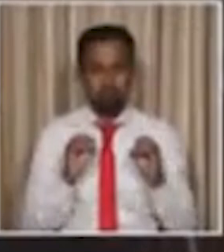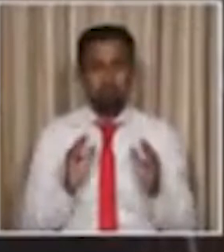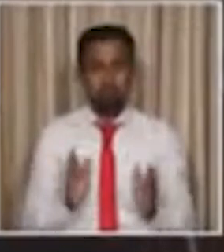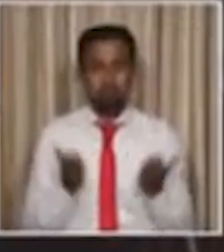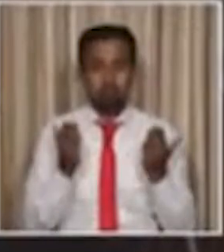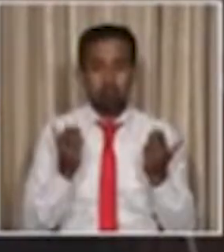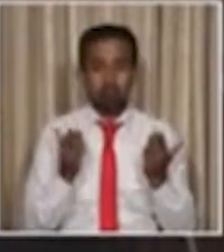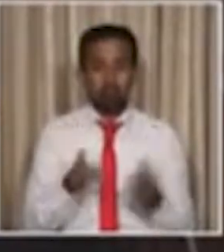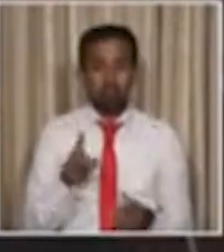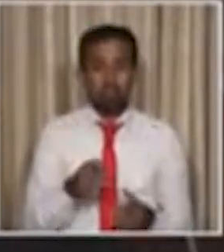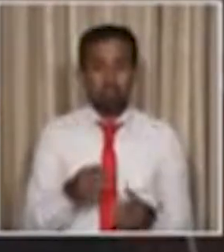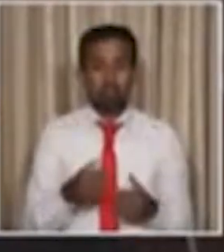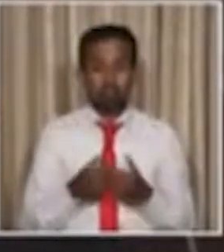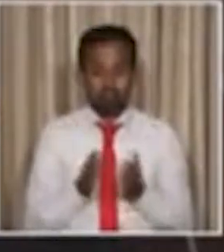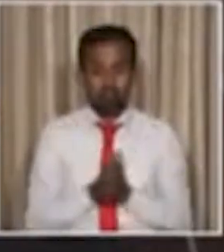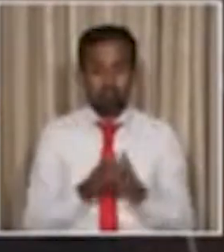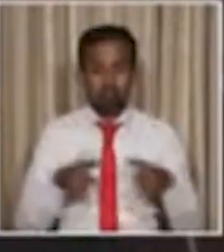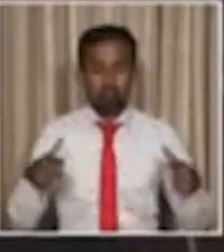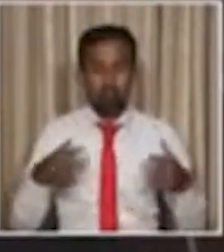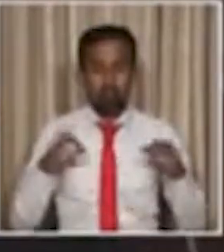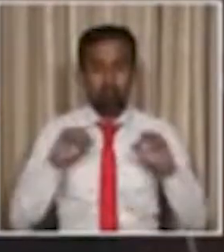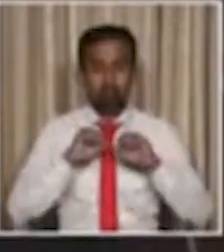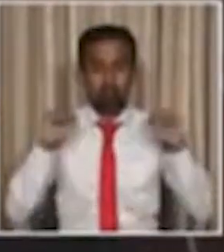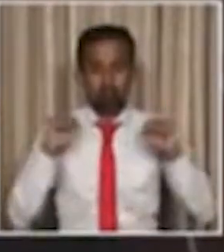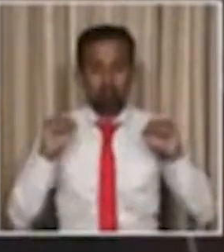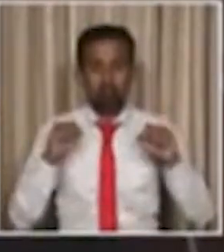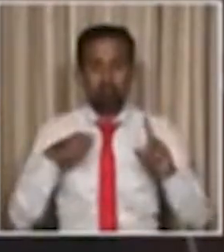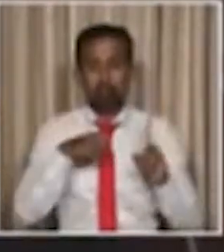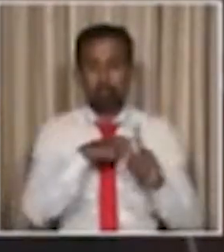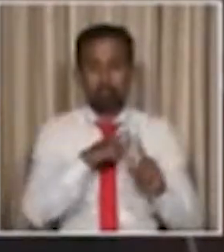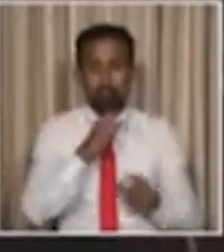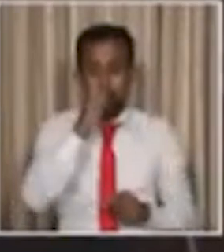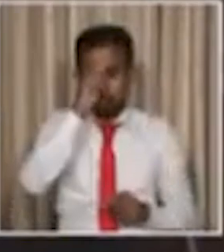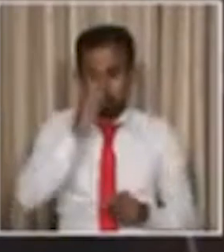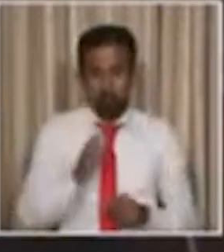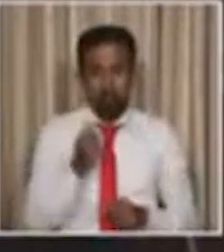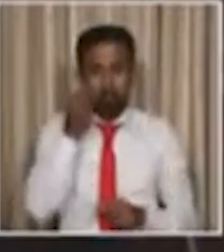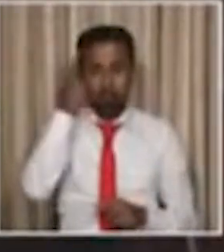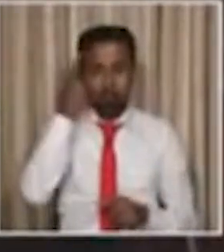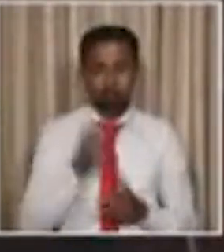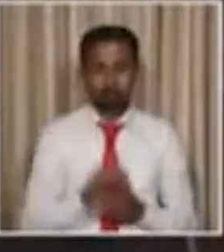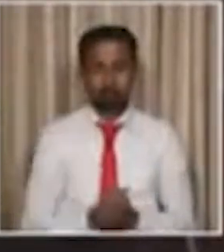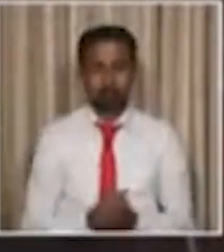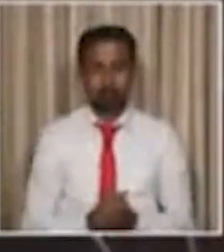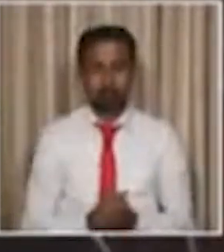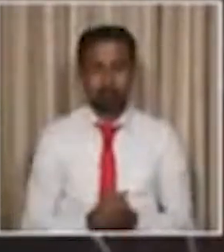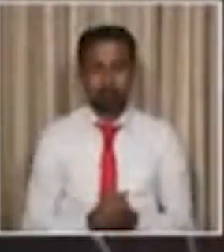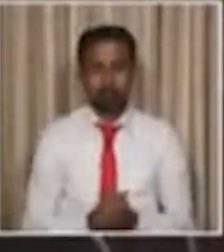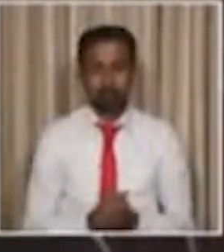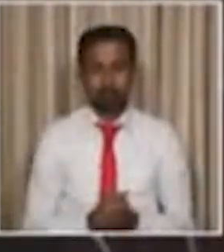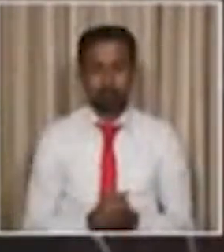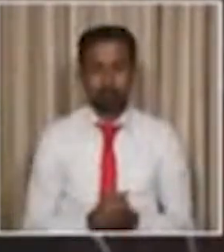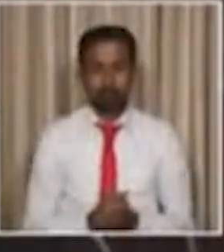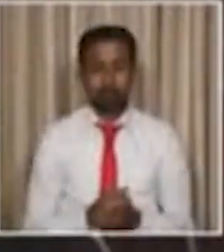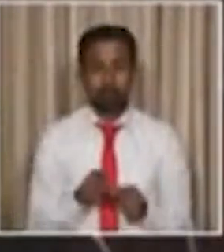ගන්න සියබසින් මේ නිදහස් අරගලයේදී කුමාරතුංග මුනිදාසයන් දැක්වූ අදහසක් දැන් මම කැමති එකම